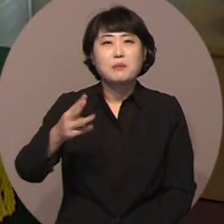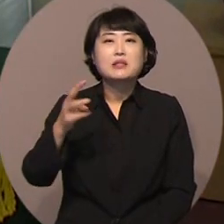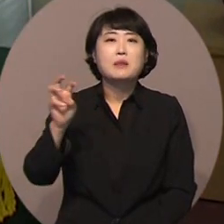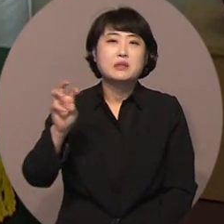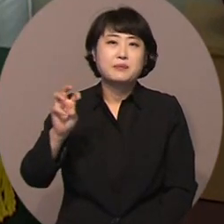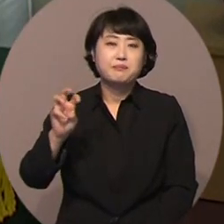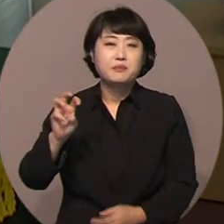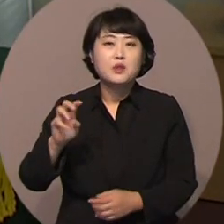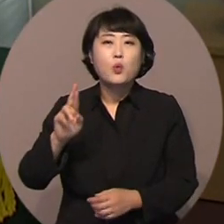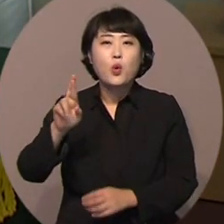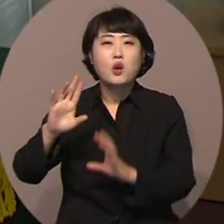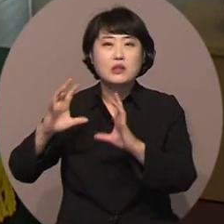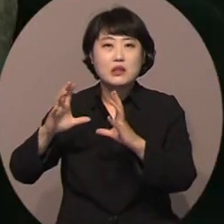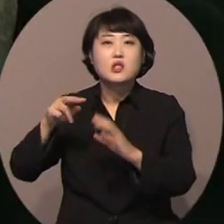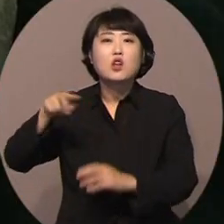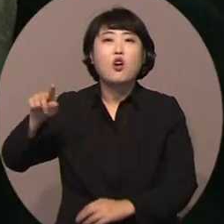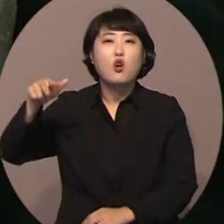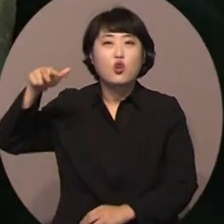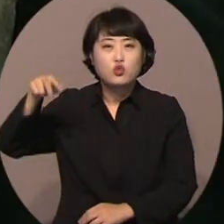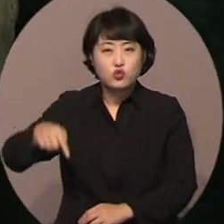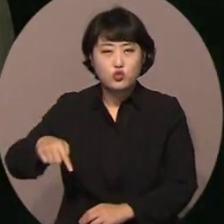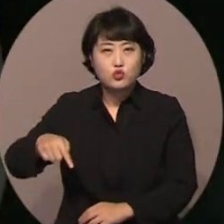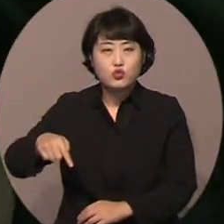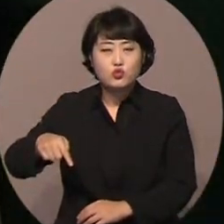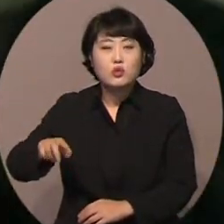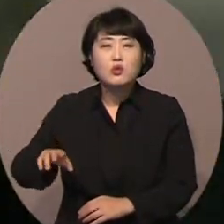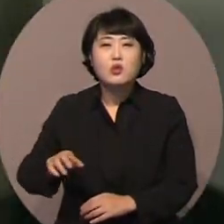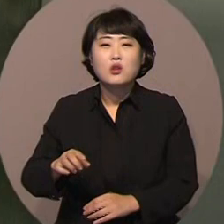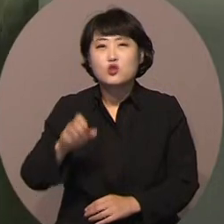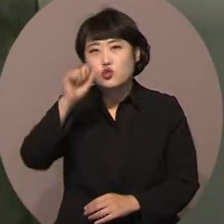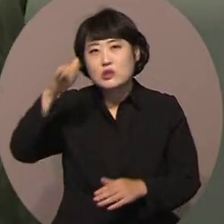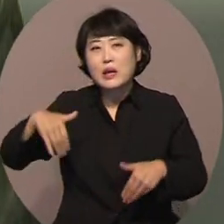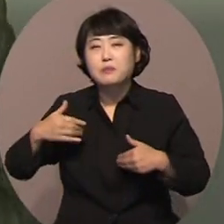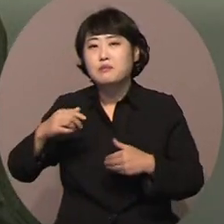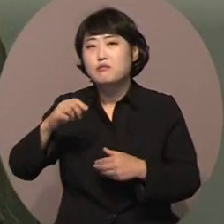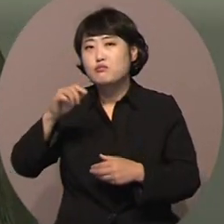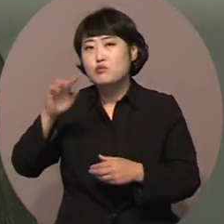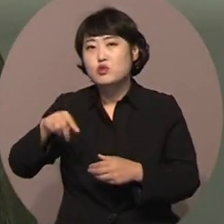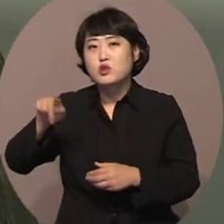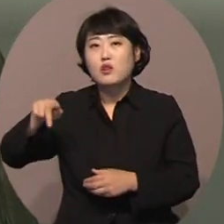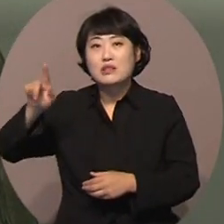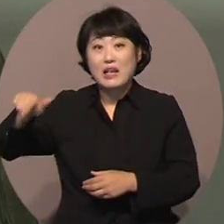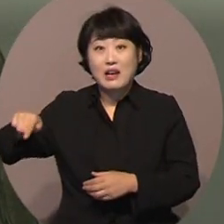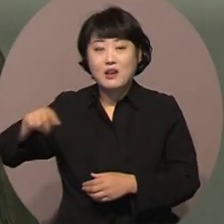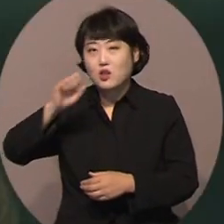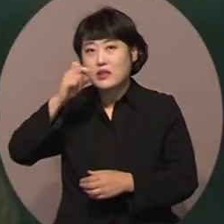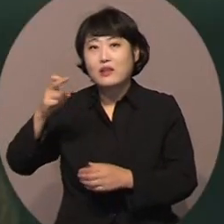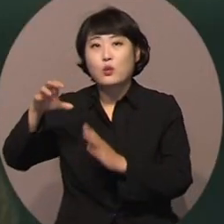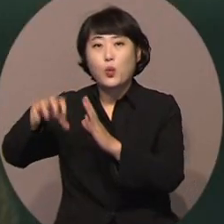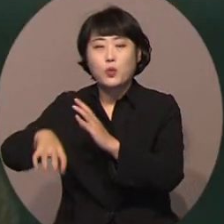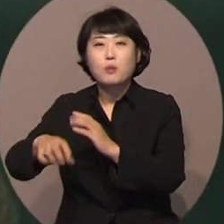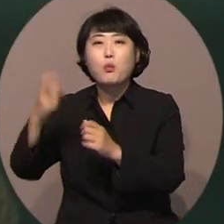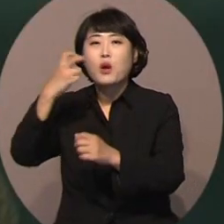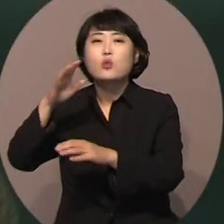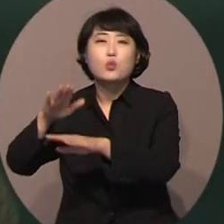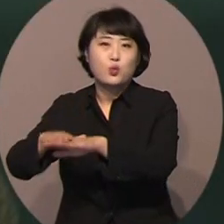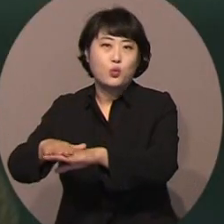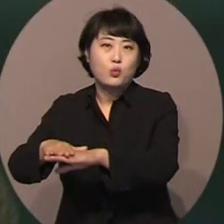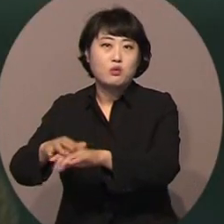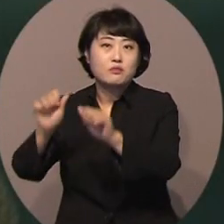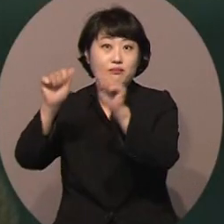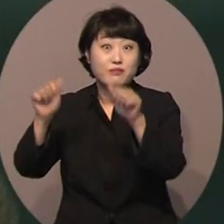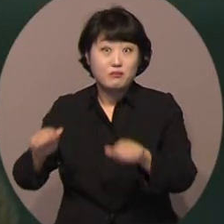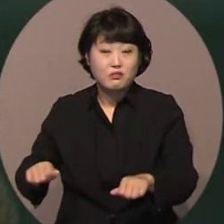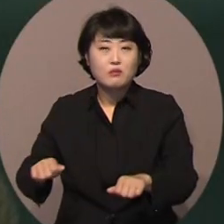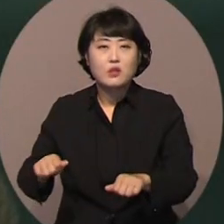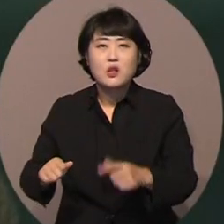1330년대 고려시대 서주, 지금의 충남 서산 부석사에 보관돼 있던 금동 관보살 좌상입니다. 왜구가 약탈해